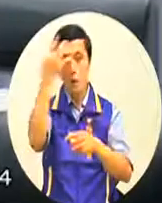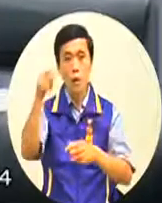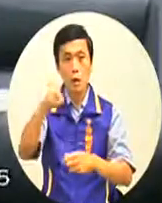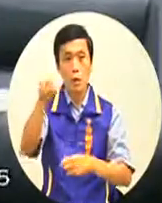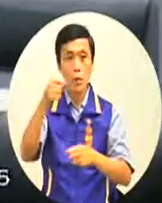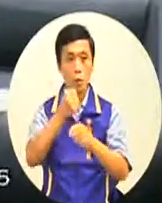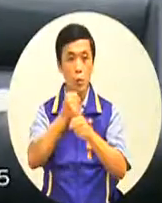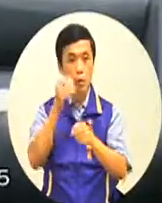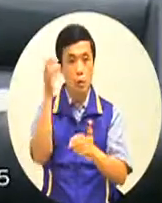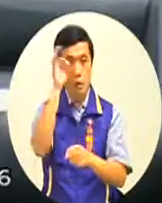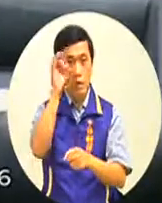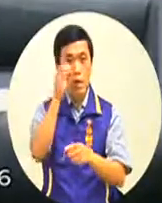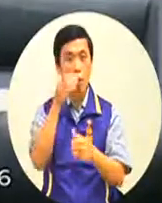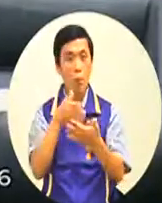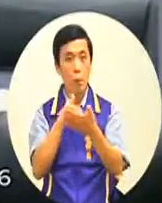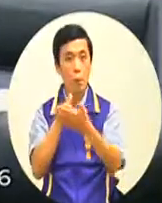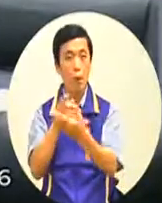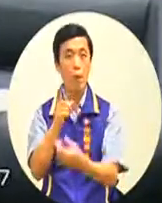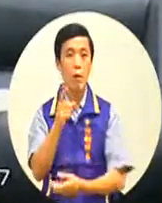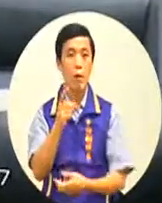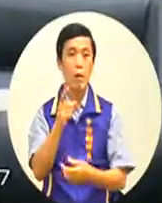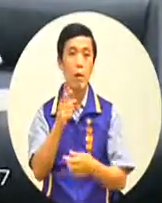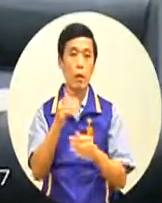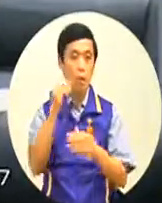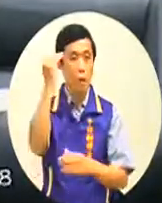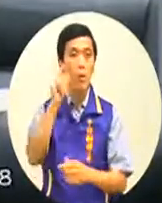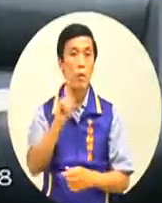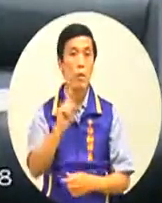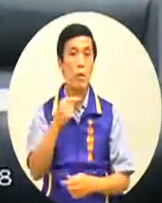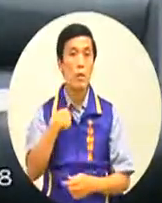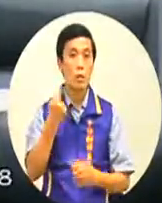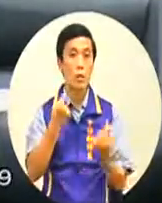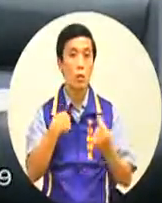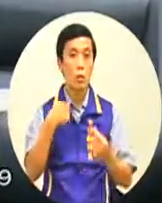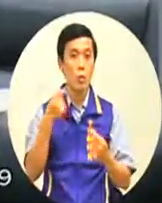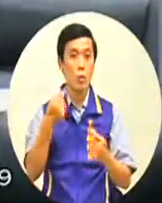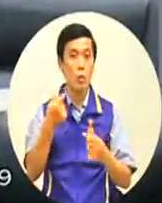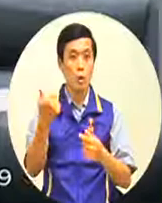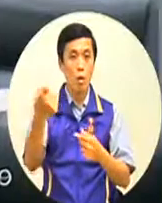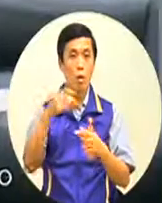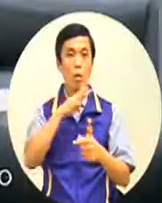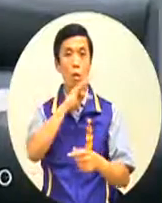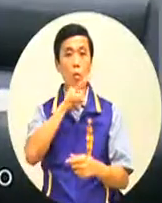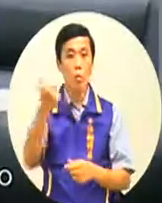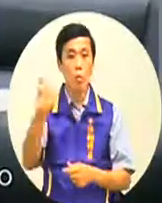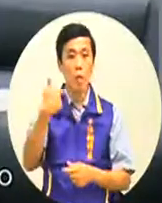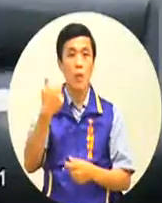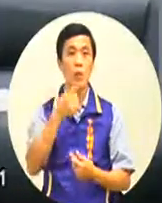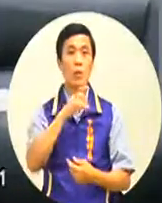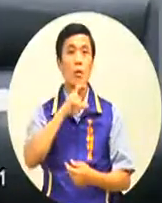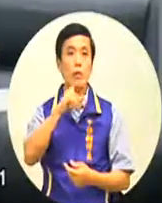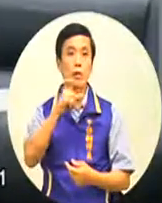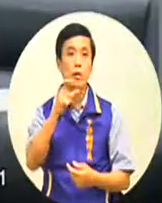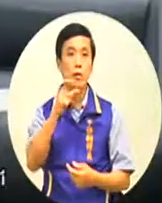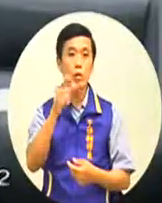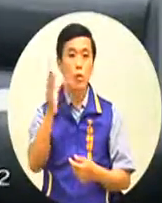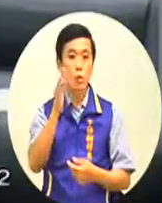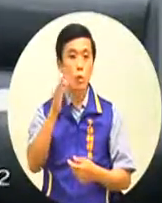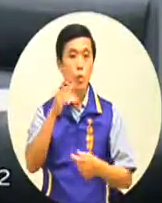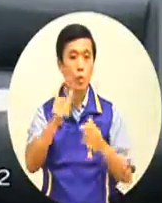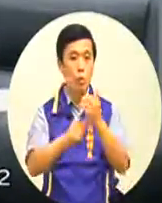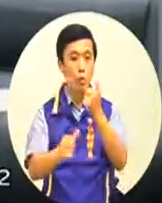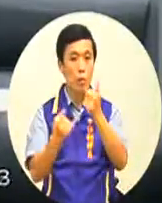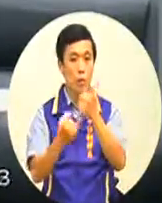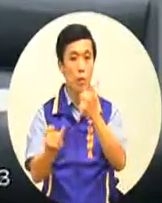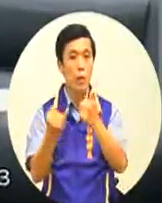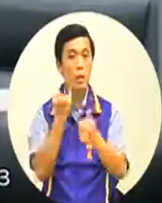调查，就是说我们周围的亲朋好友，譬如说比我再大个几岁，譬如说60岁左右，他儿子女儿可能